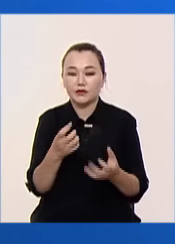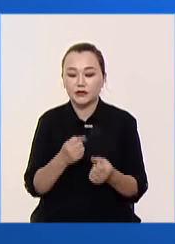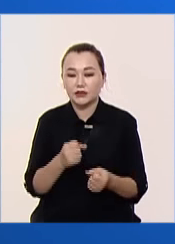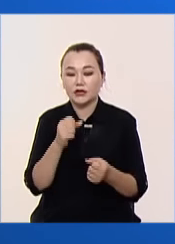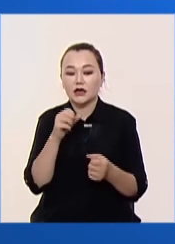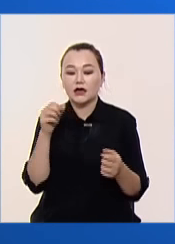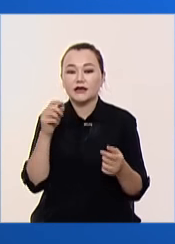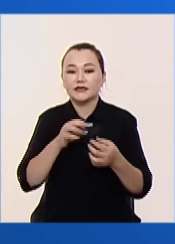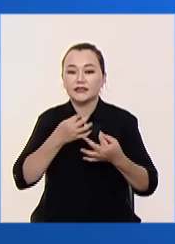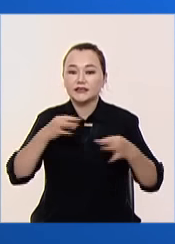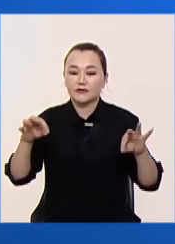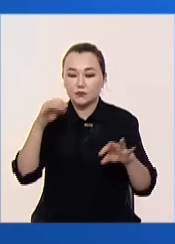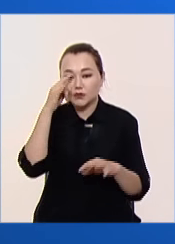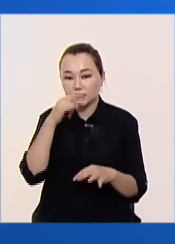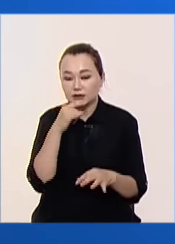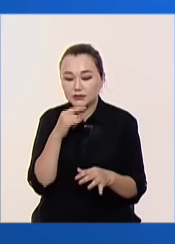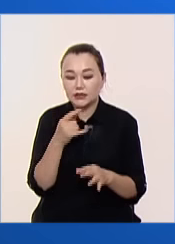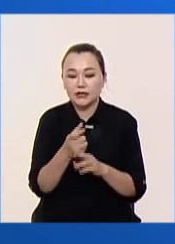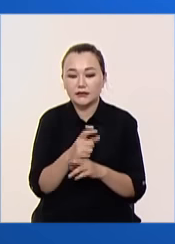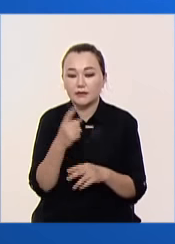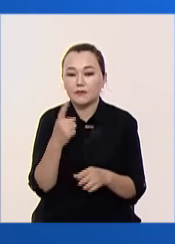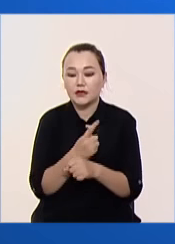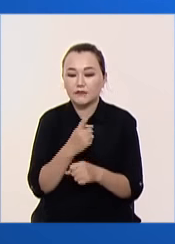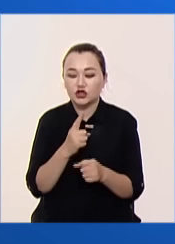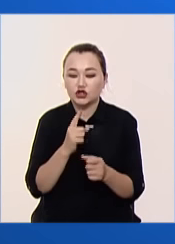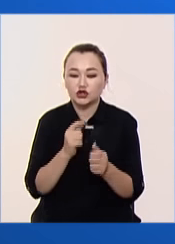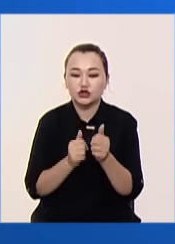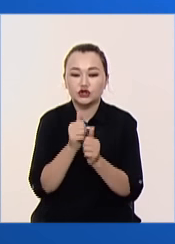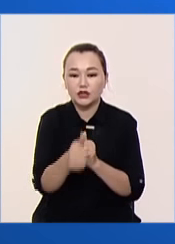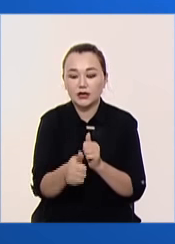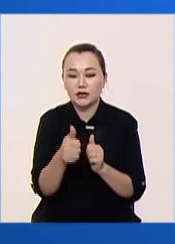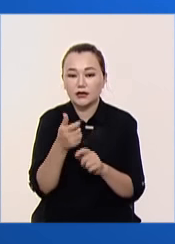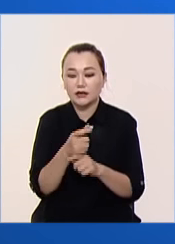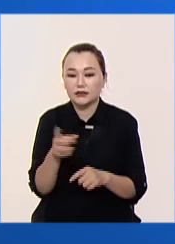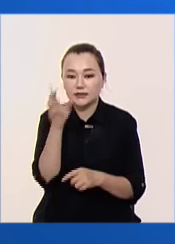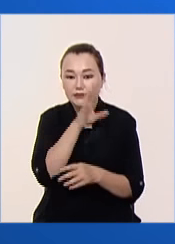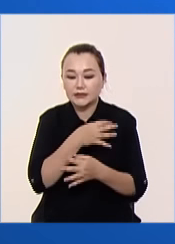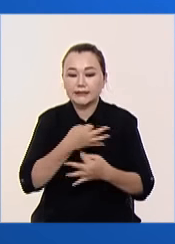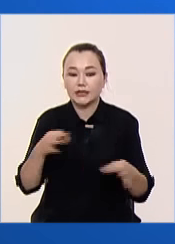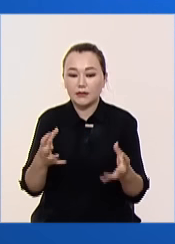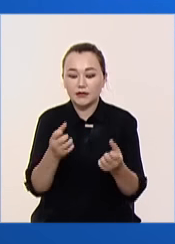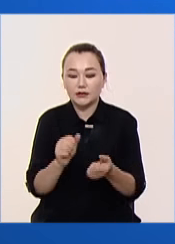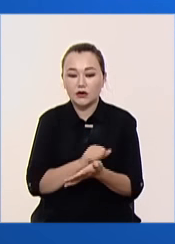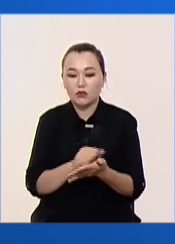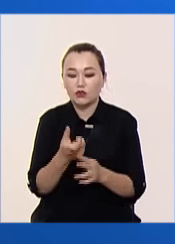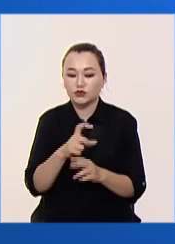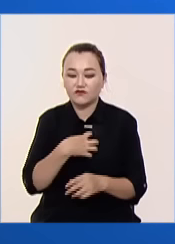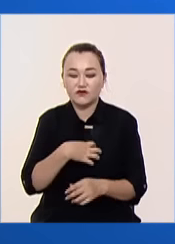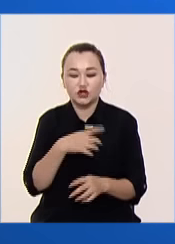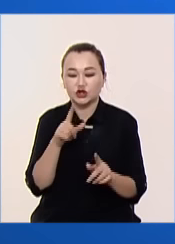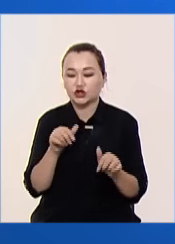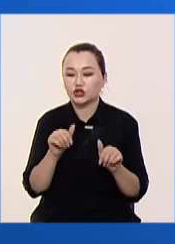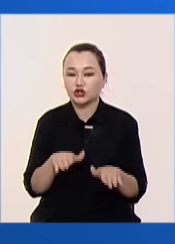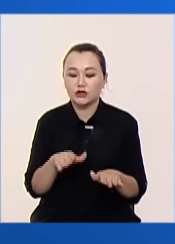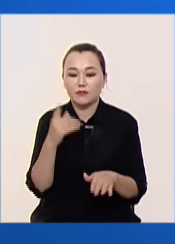Декларация независимости Казахстана. Это был первый шаг к независимости нашей страны. В принятии этого документа очень важную, даже решающую роль